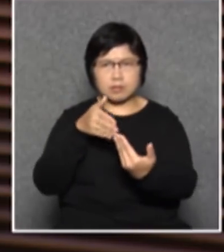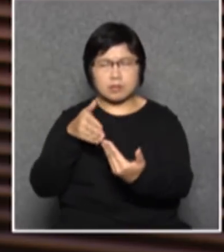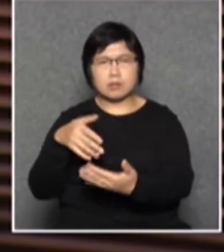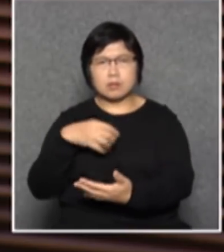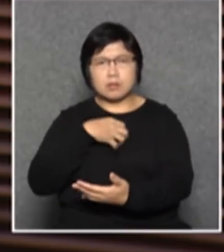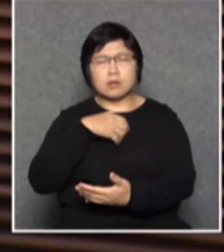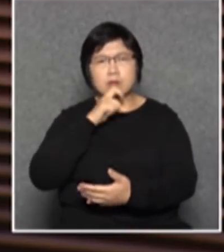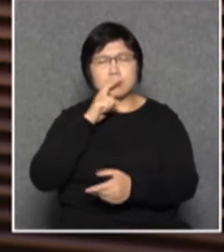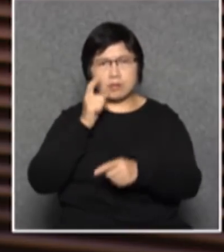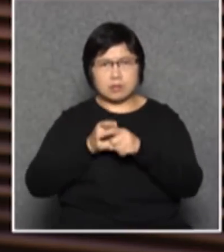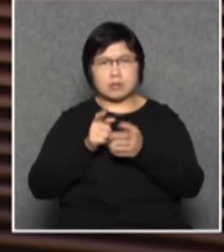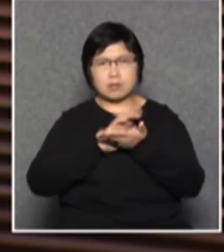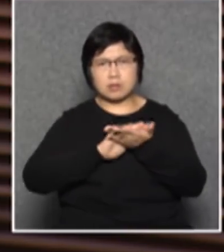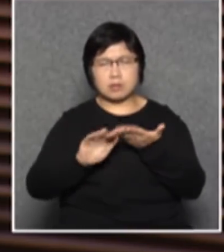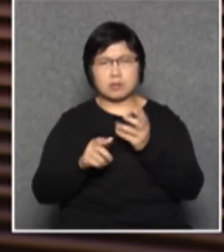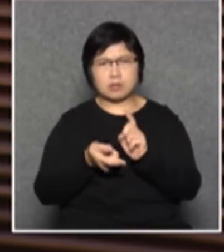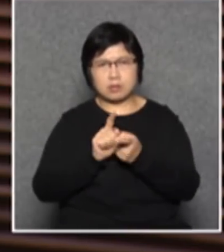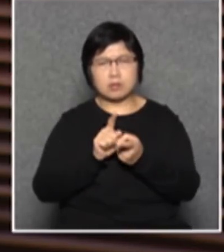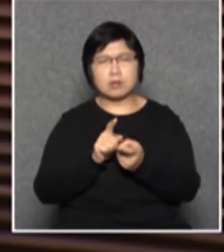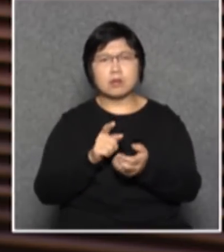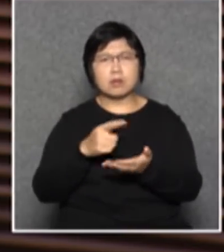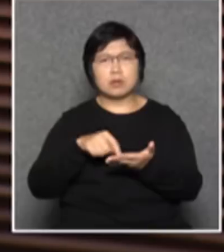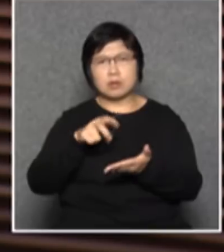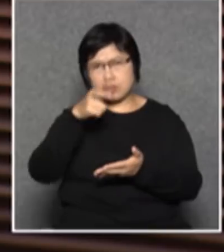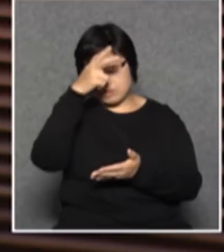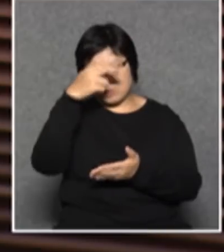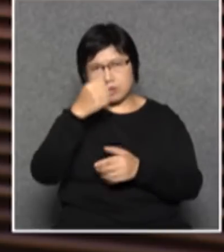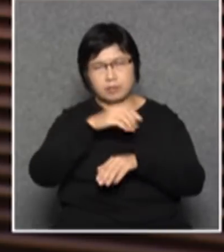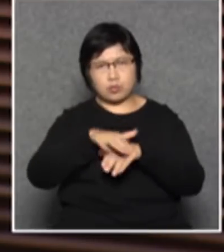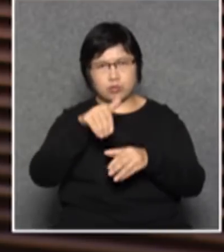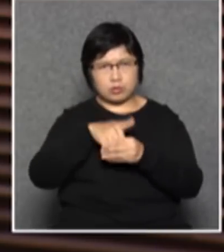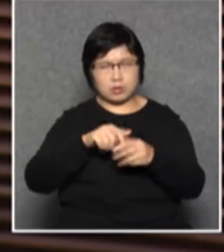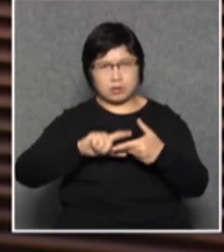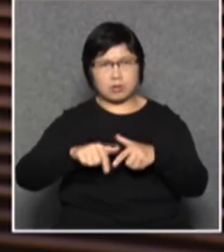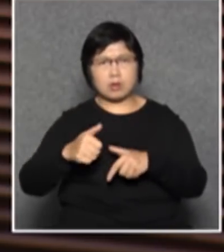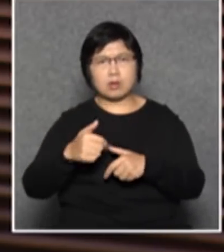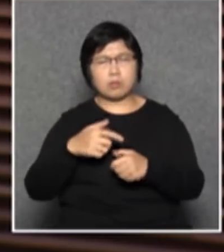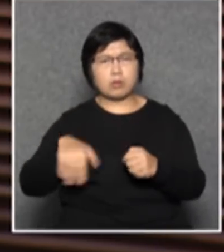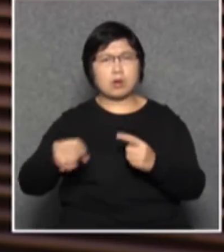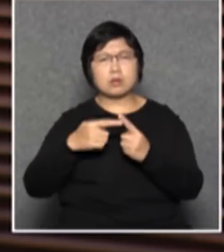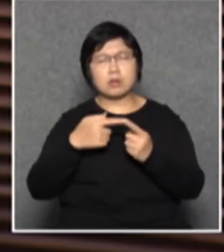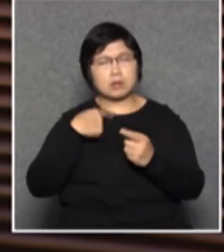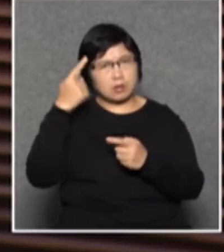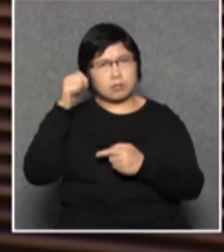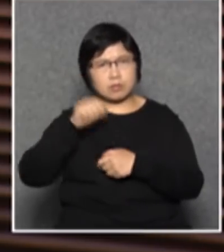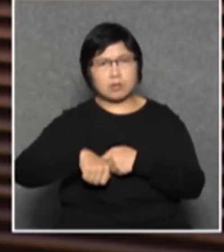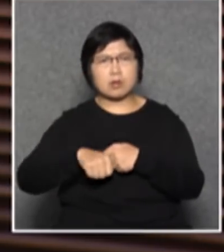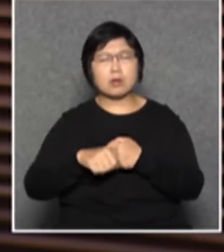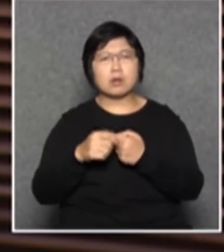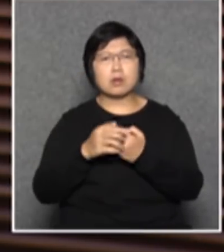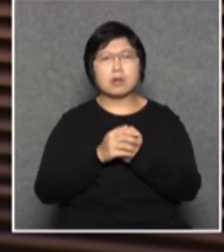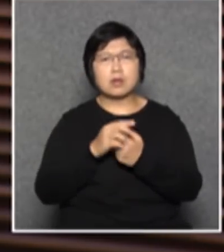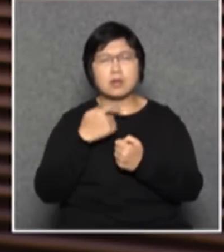些事實都清楚反映通過特首普選方案是符合廣大市民的期望。第